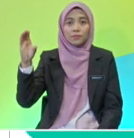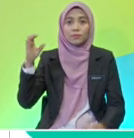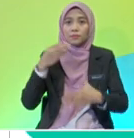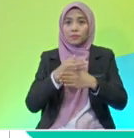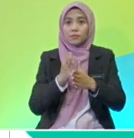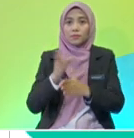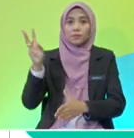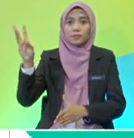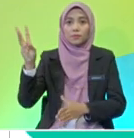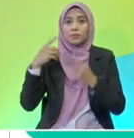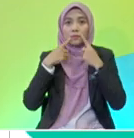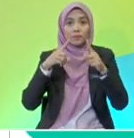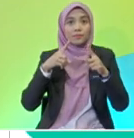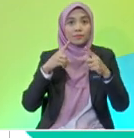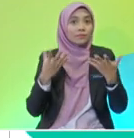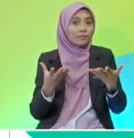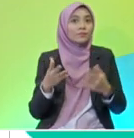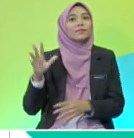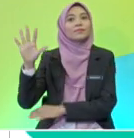jawabannya 55